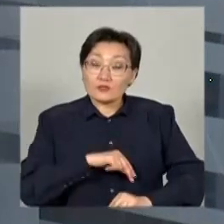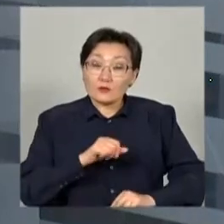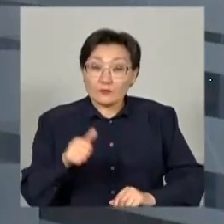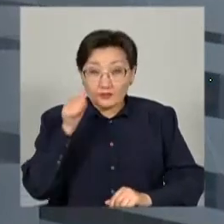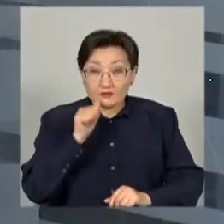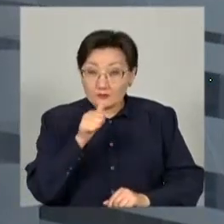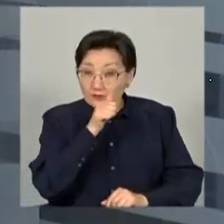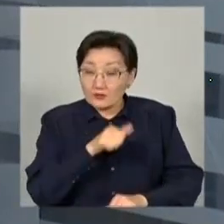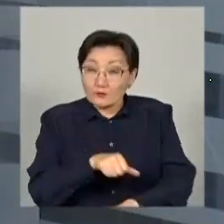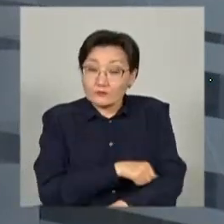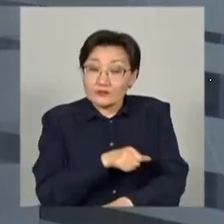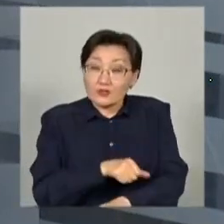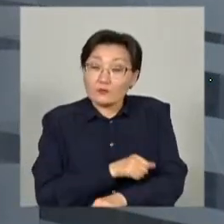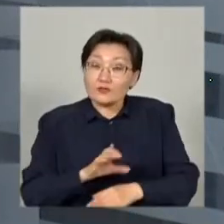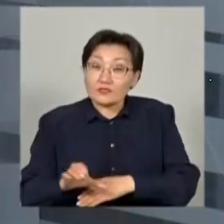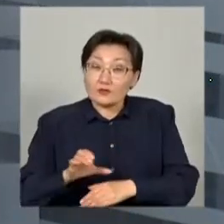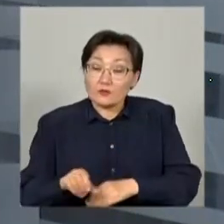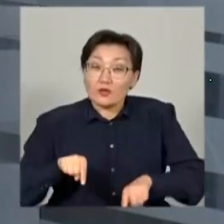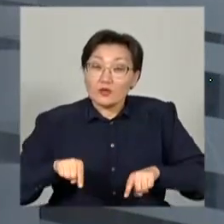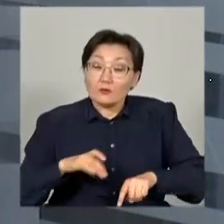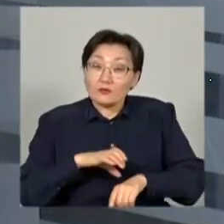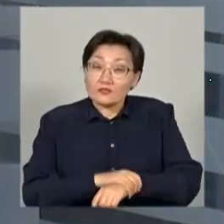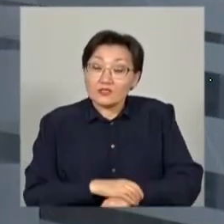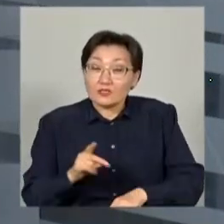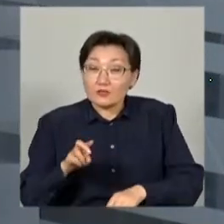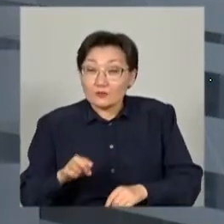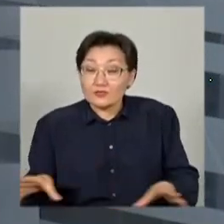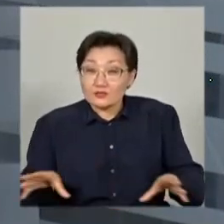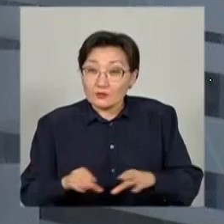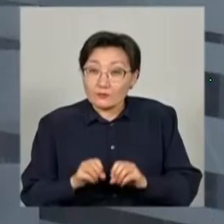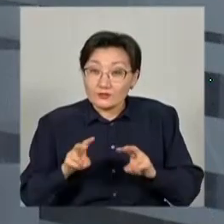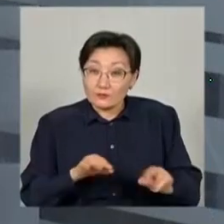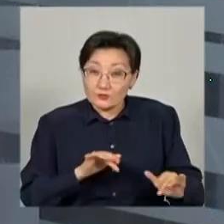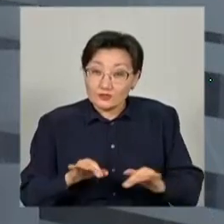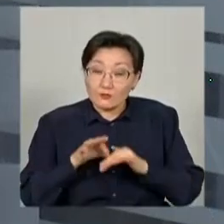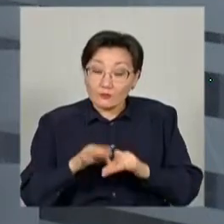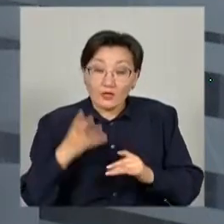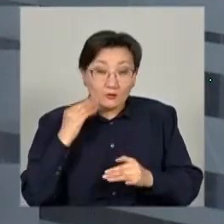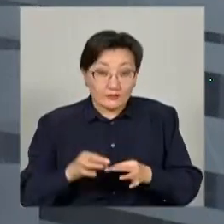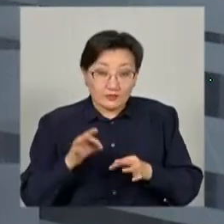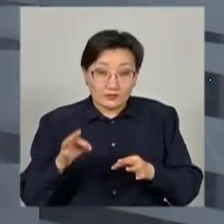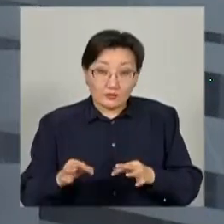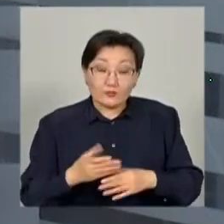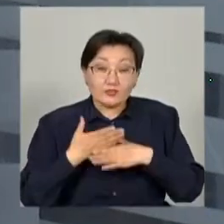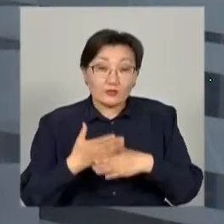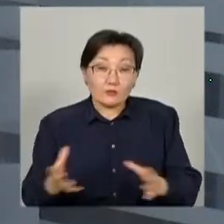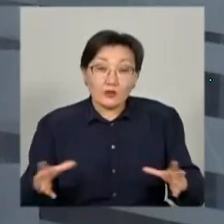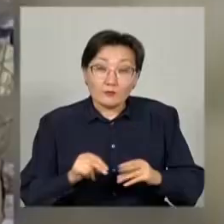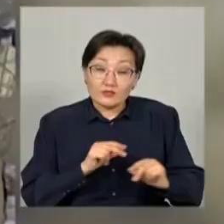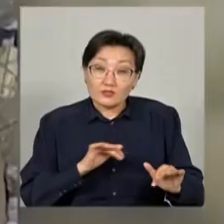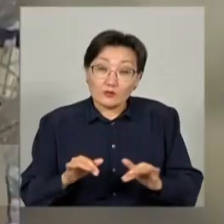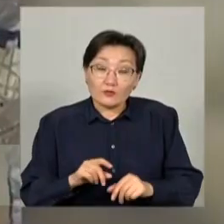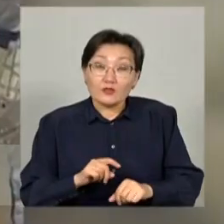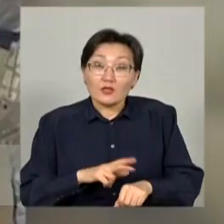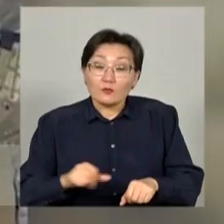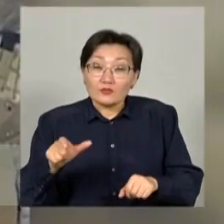подпольной нарколаборатории пресекли сотрудники МВД и КМБ. Совместная спецоперация проводилась в Алматинской области. Благодаря слаженным действиям